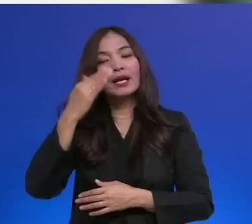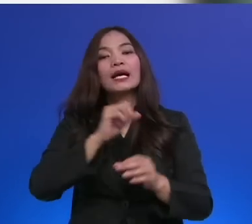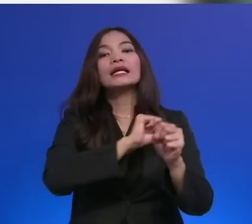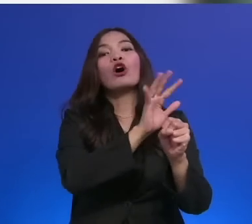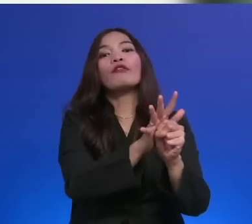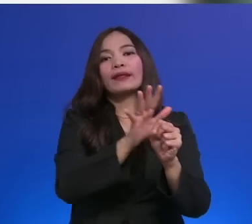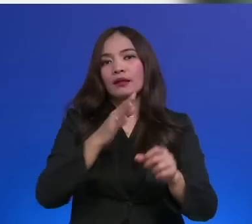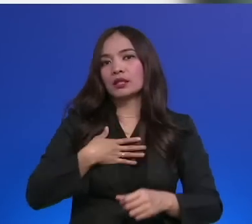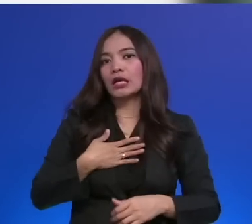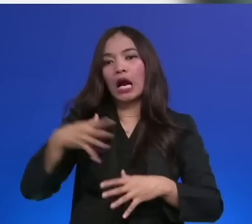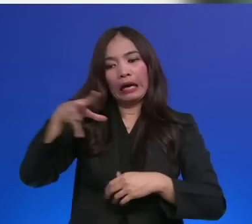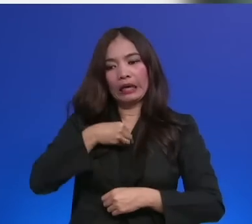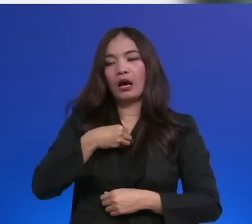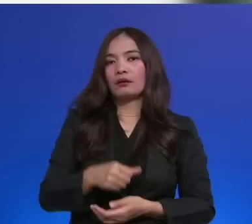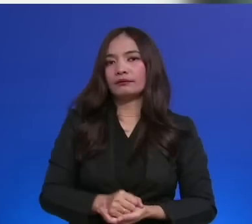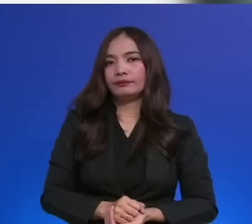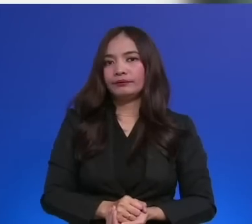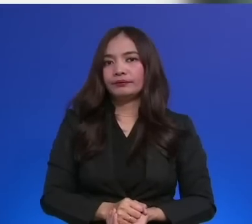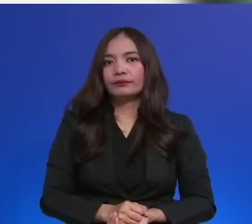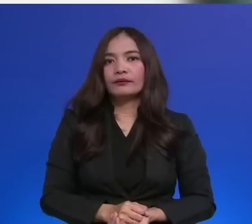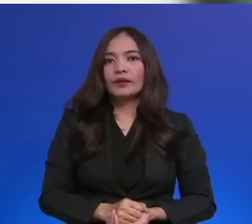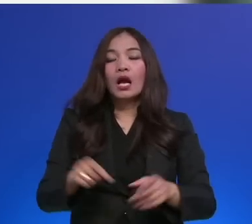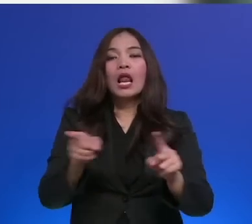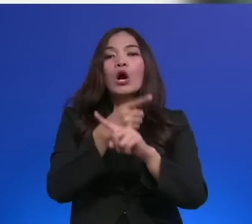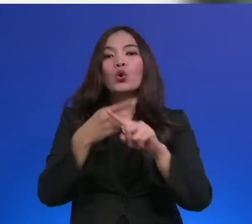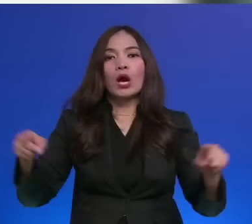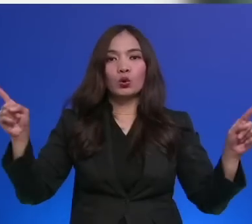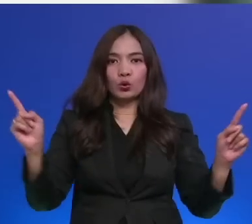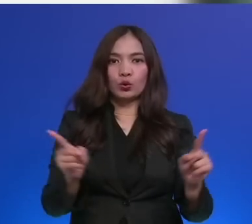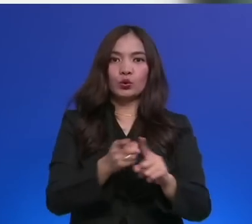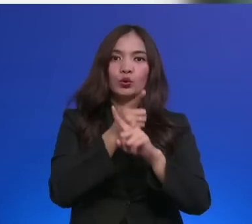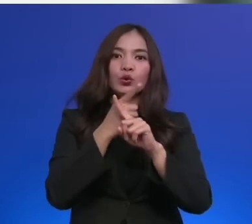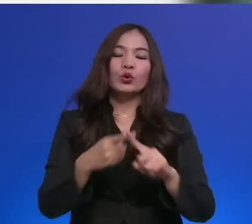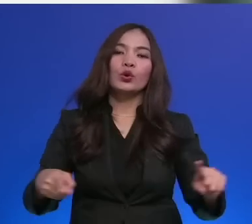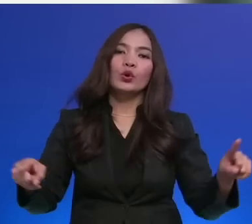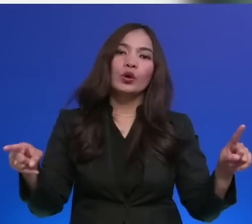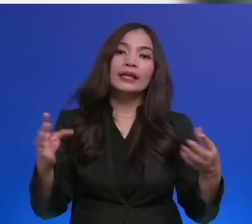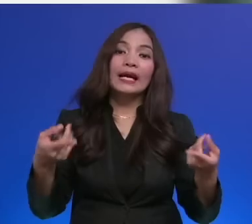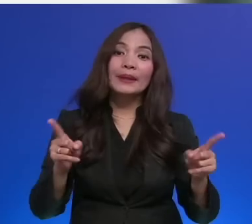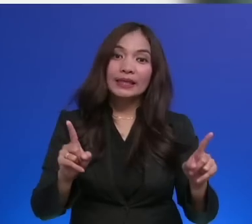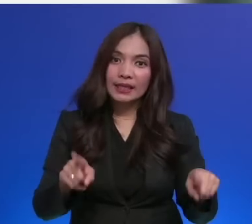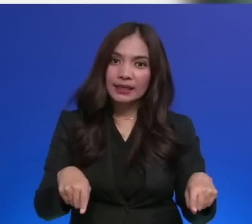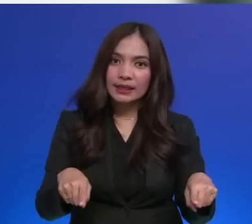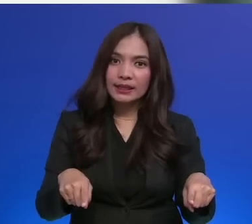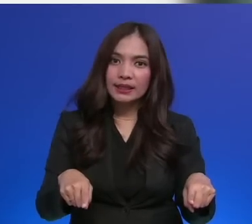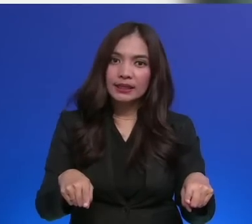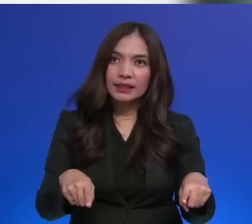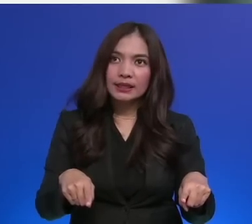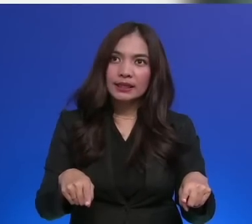itu, saudaraku, ya. Ya, lagu-lagu yang kemudian terkarang, ya, saudara,